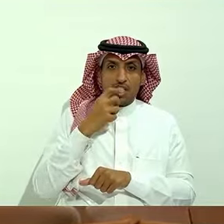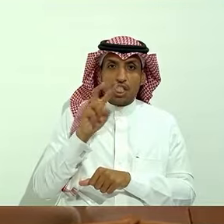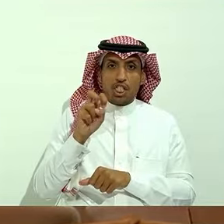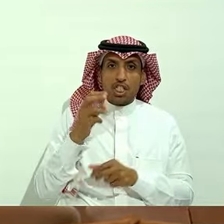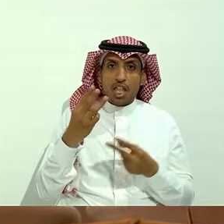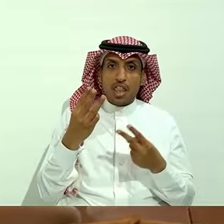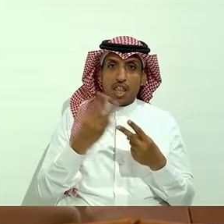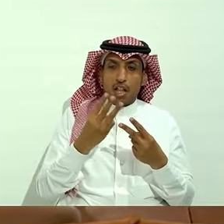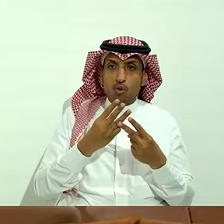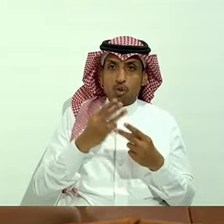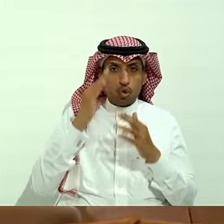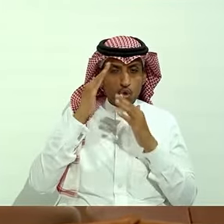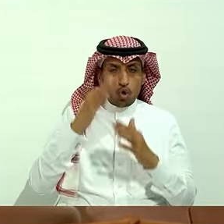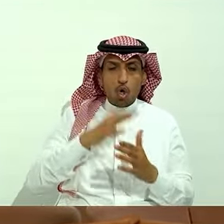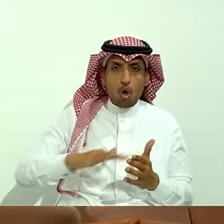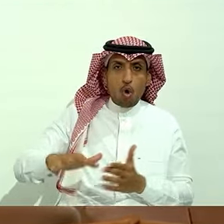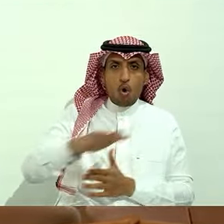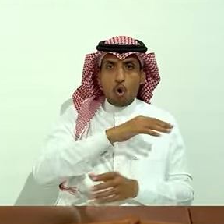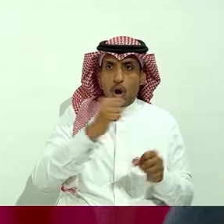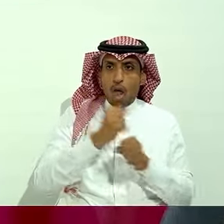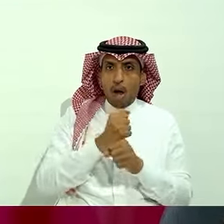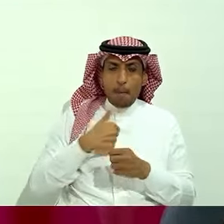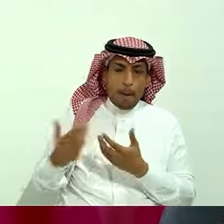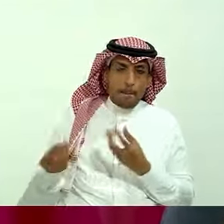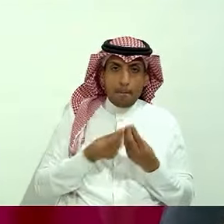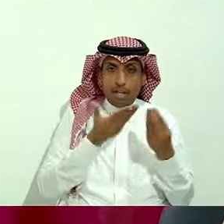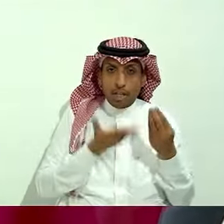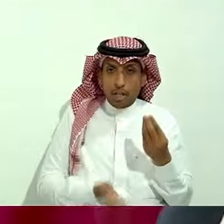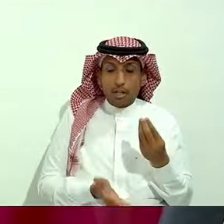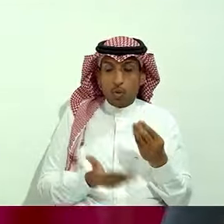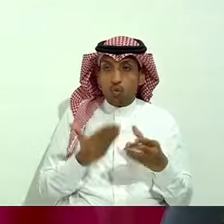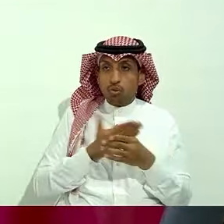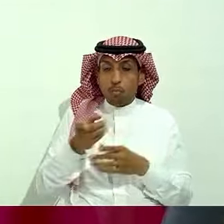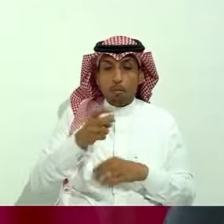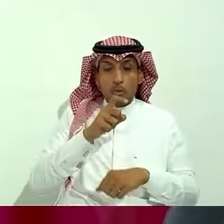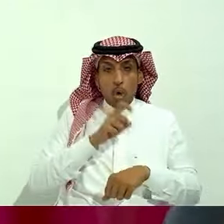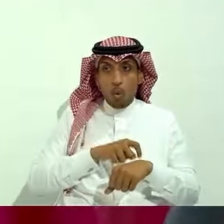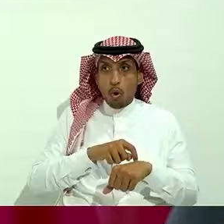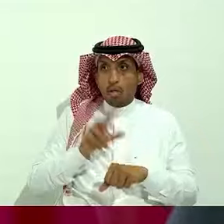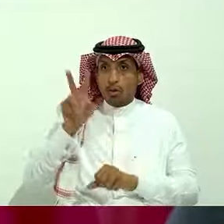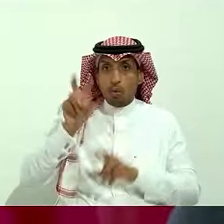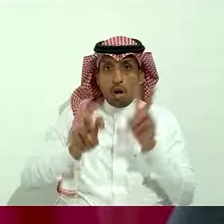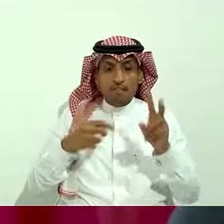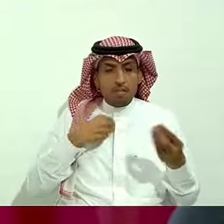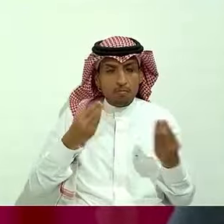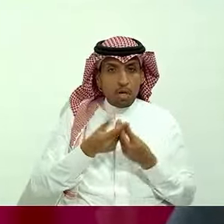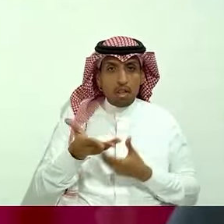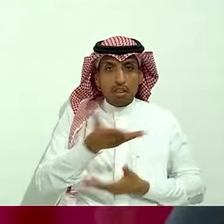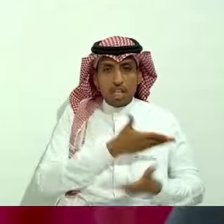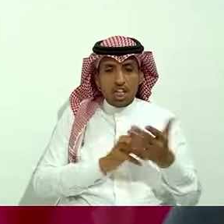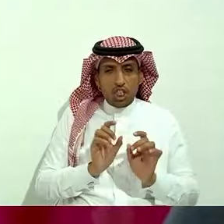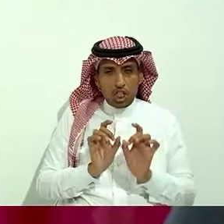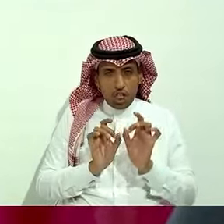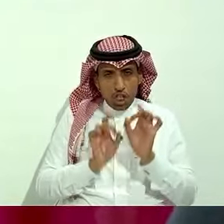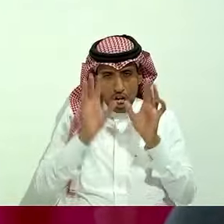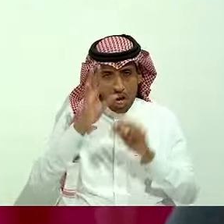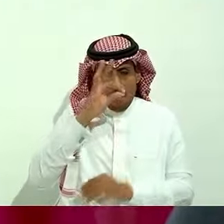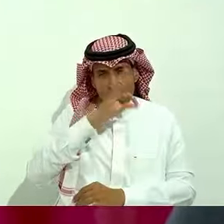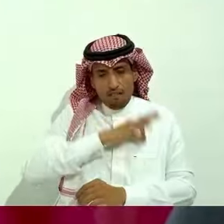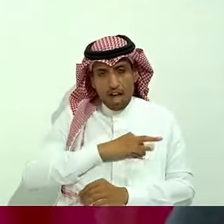أشكر كل الحضور على وجودكم معنا اليوم، وعن أنكم أخذتوا وقت تقعدون معنا بنقاش أنا متأكدة أنه بيكون مثري وممتع